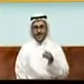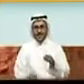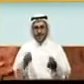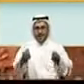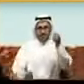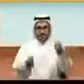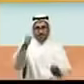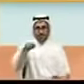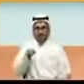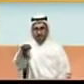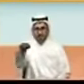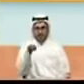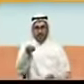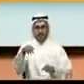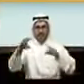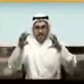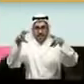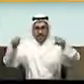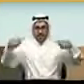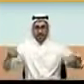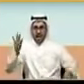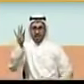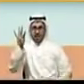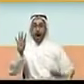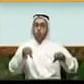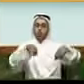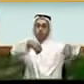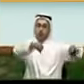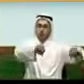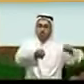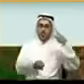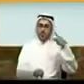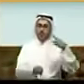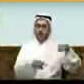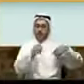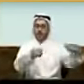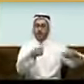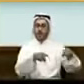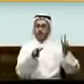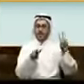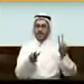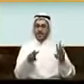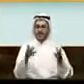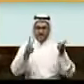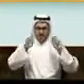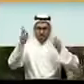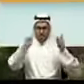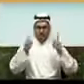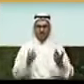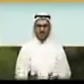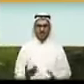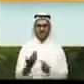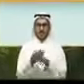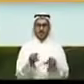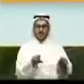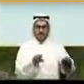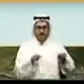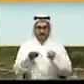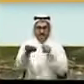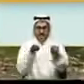أيهما أسرع، 4 عجلات أم 2؟ هذا هو السؤال الذي حاول داني سوردو السائق المنافس في